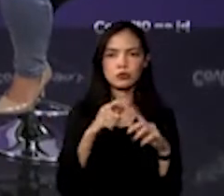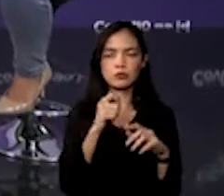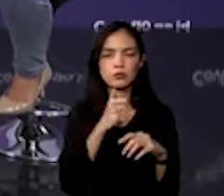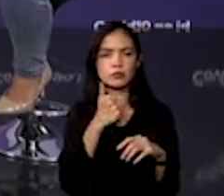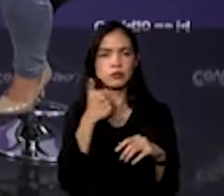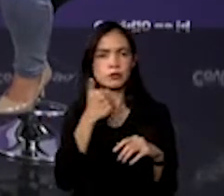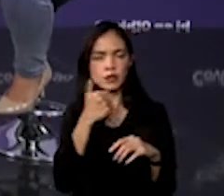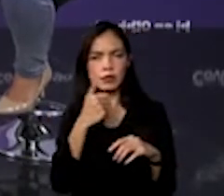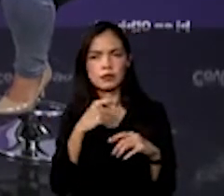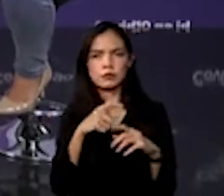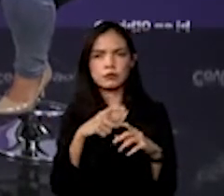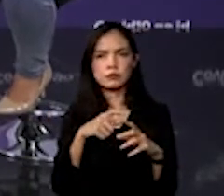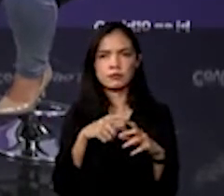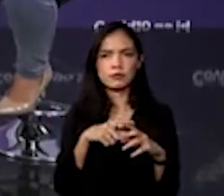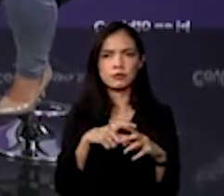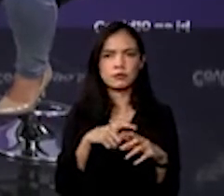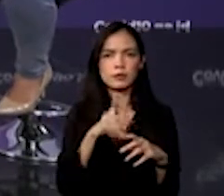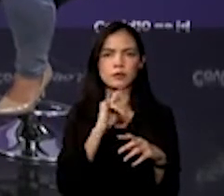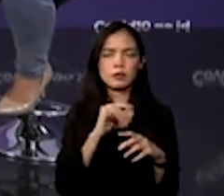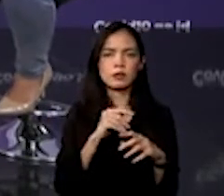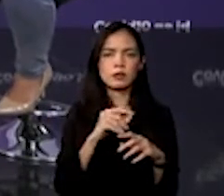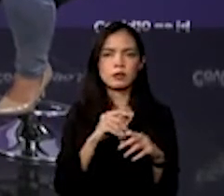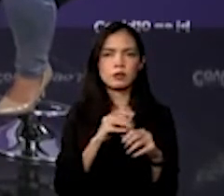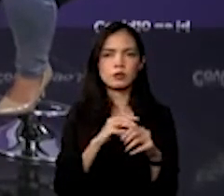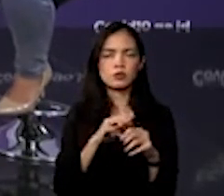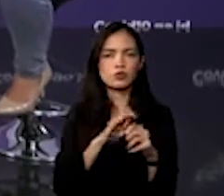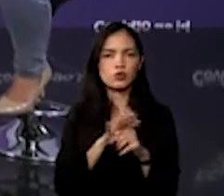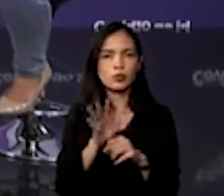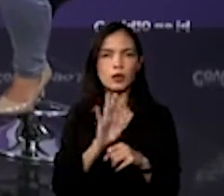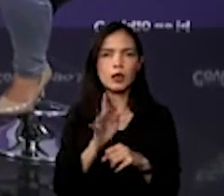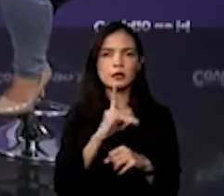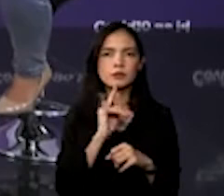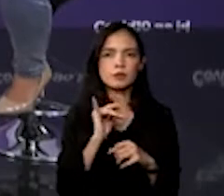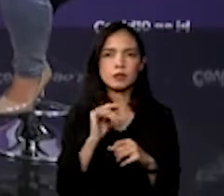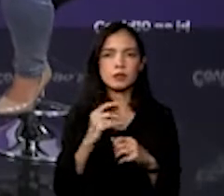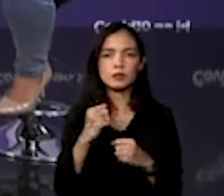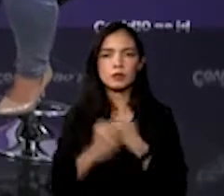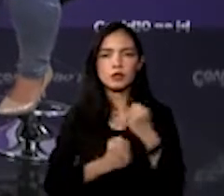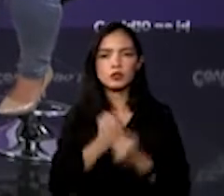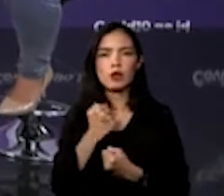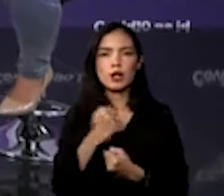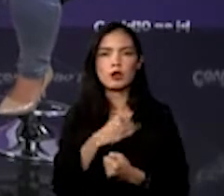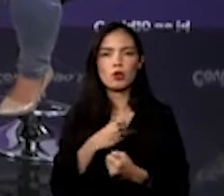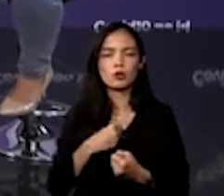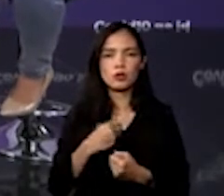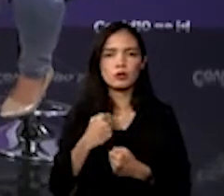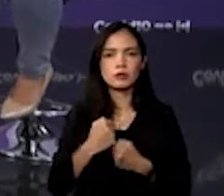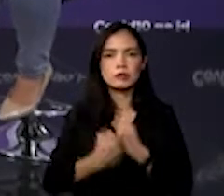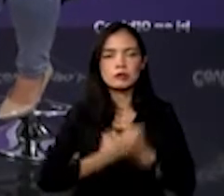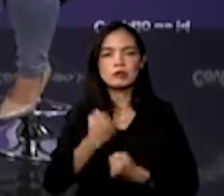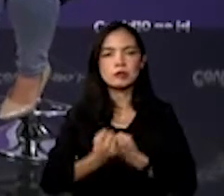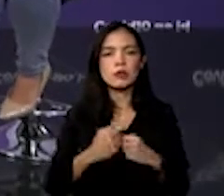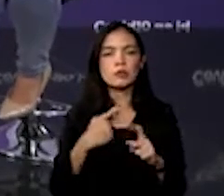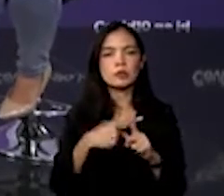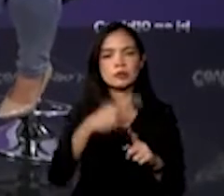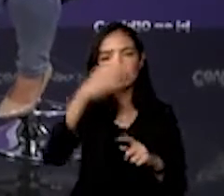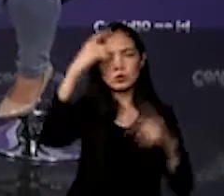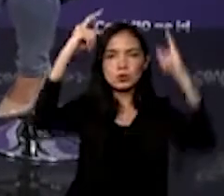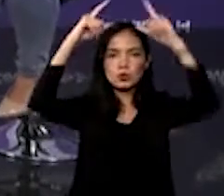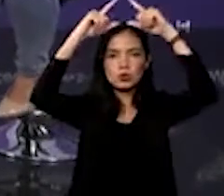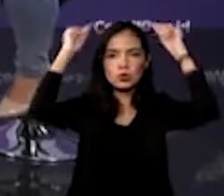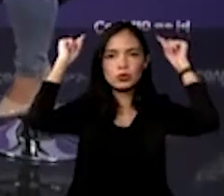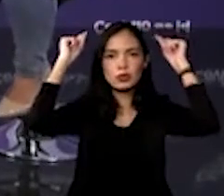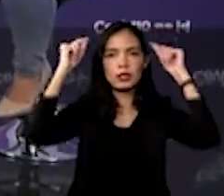mencuci tangan belum sebanding tentunya dengan beratnya perjuangan para dokter dan tenaga kesehatan yang merawat pasien di rumah